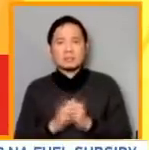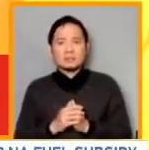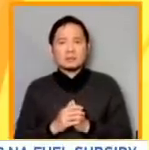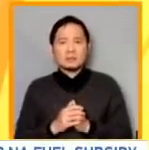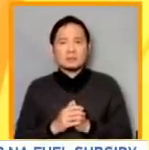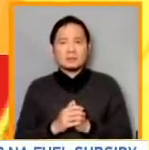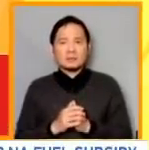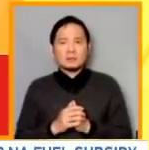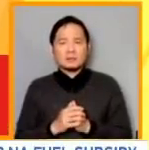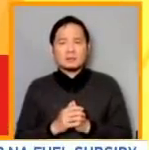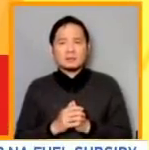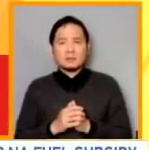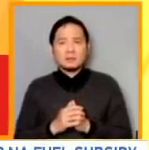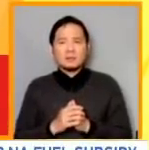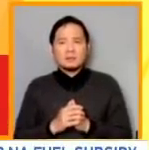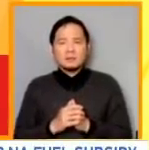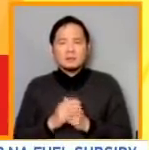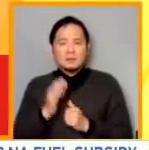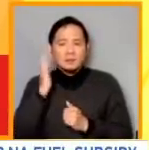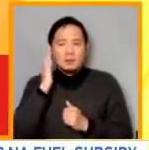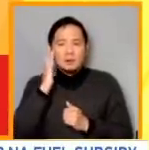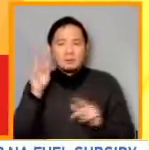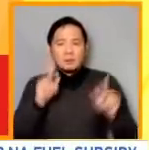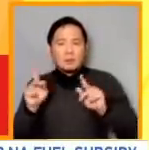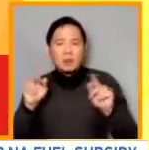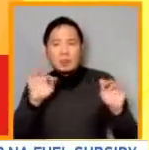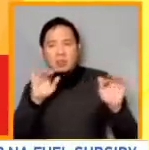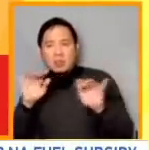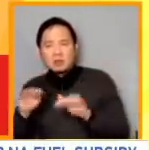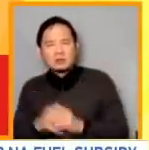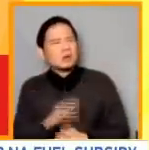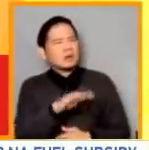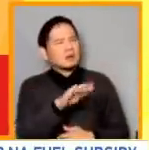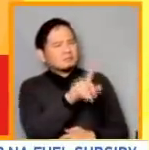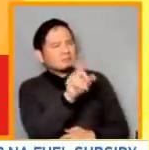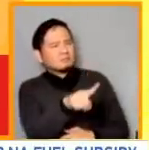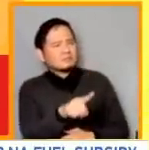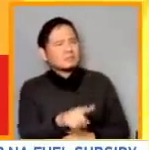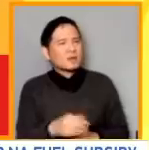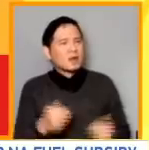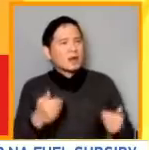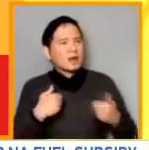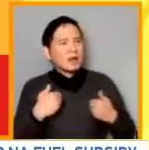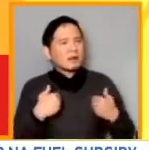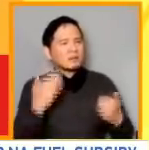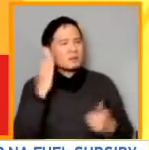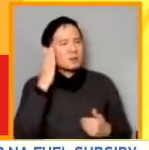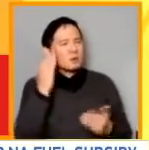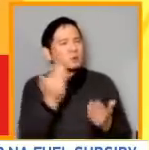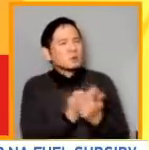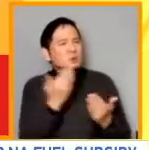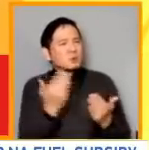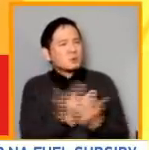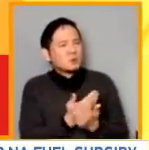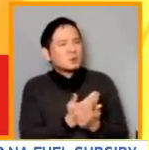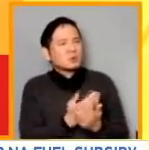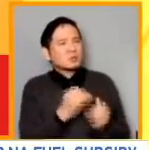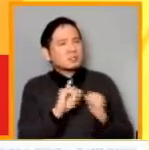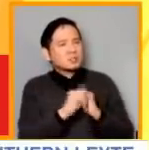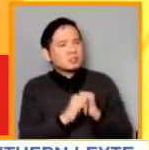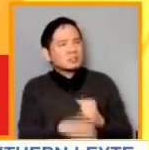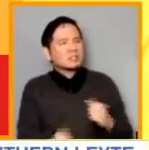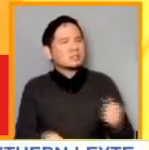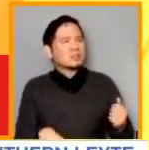bilang ng mga mananakay. Oo, so, pero yung meron daw sinasabi na yung mga modernized at yung mga non-modernized na